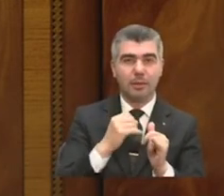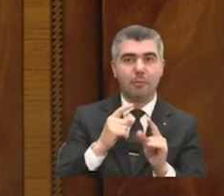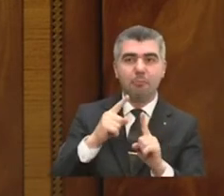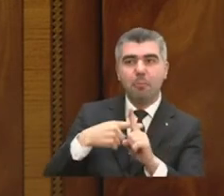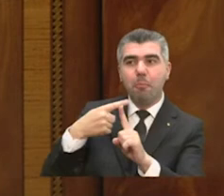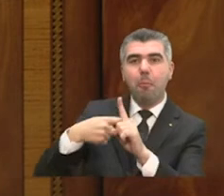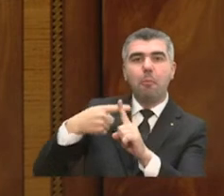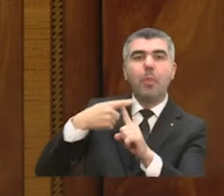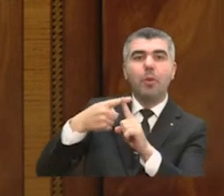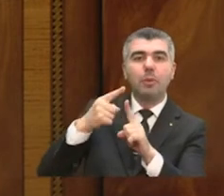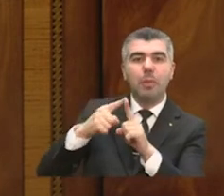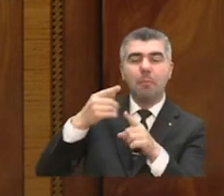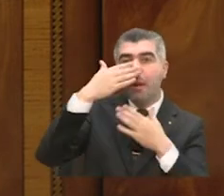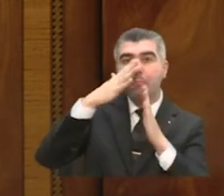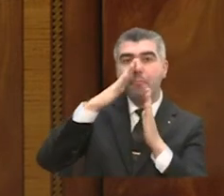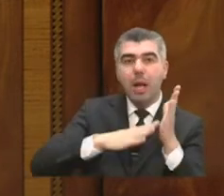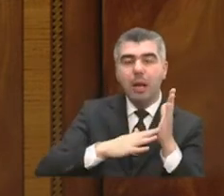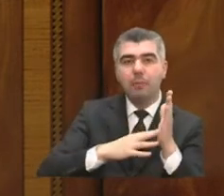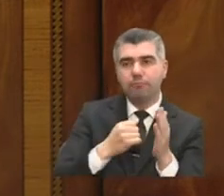notamment